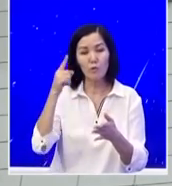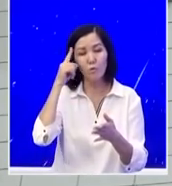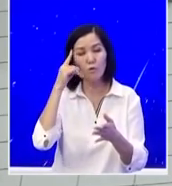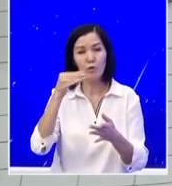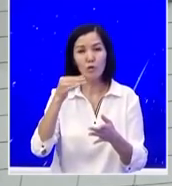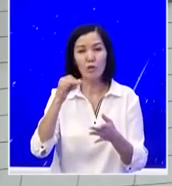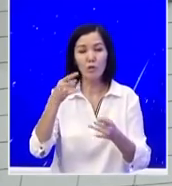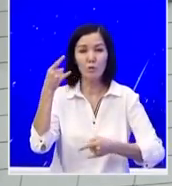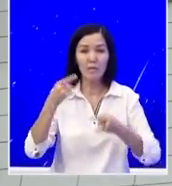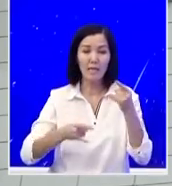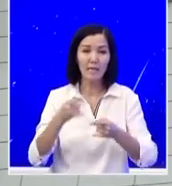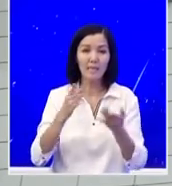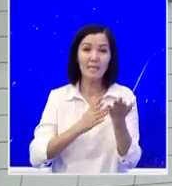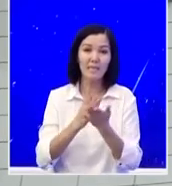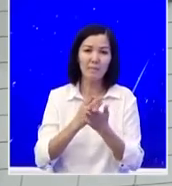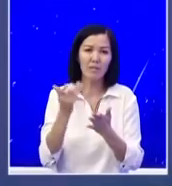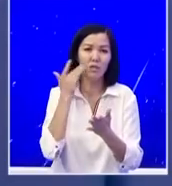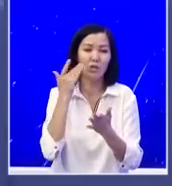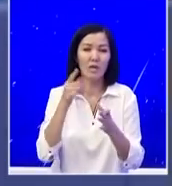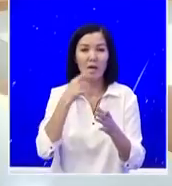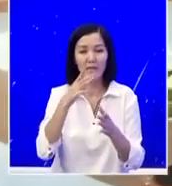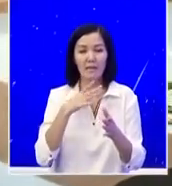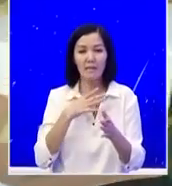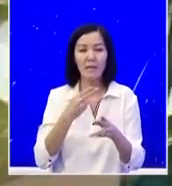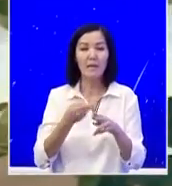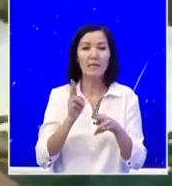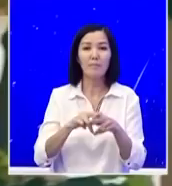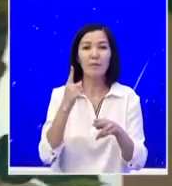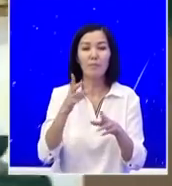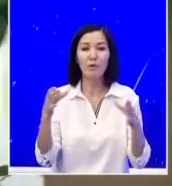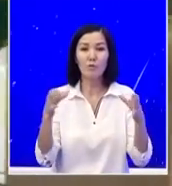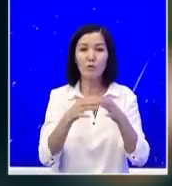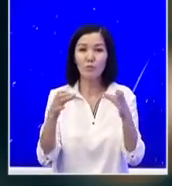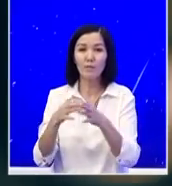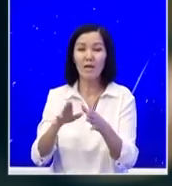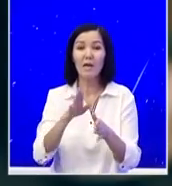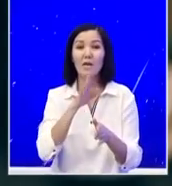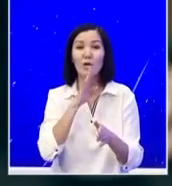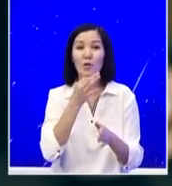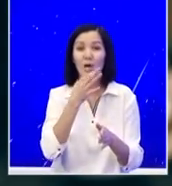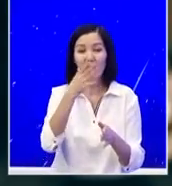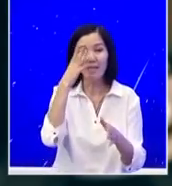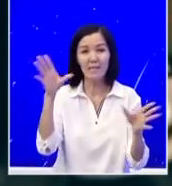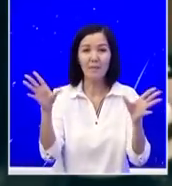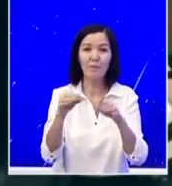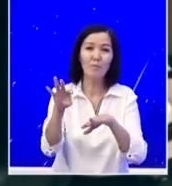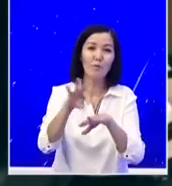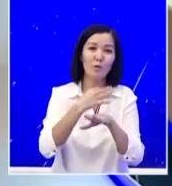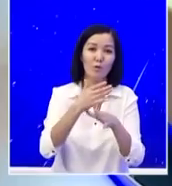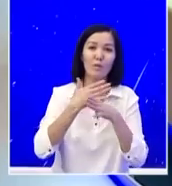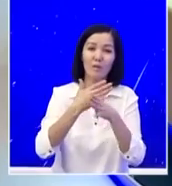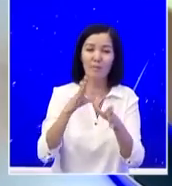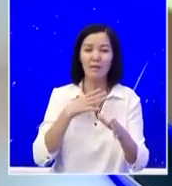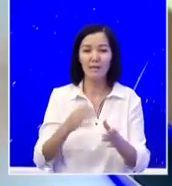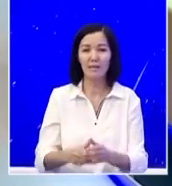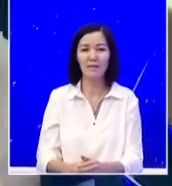Жетісу телеарнасындағы қызметкерлеріне де жиі айтатын. Тіпті бір ұжымдағы жігіттердің ұнаған қызына сөз салып үйленулеріне ықпал